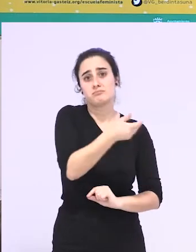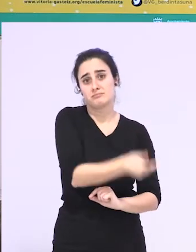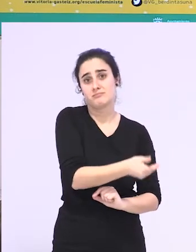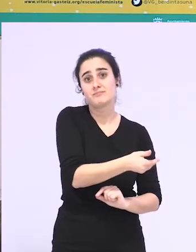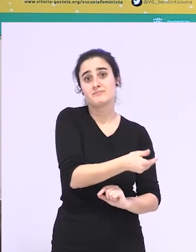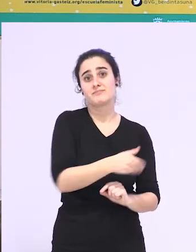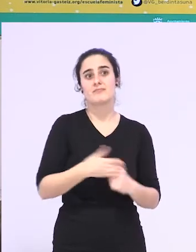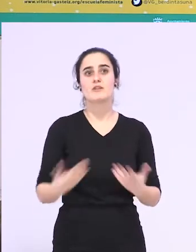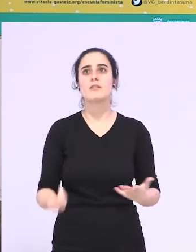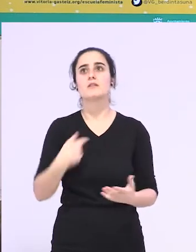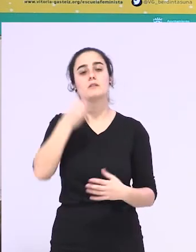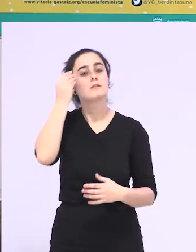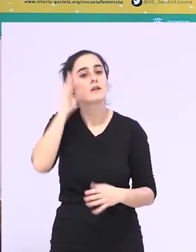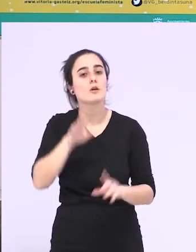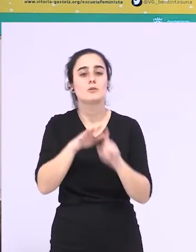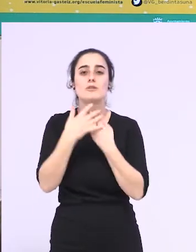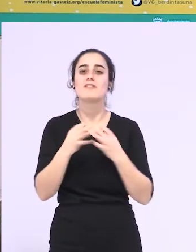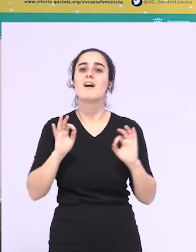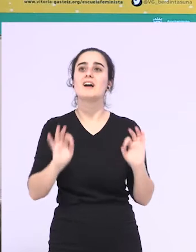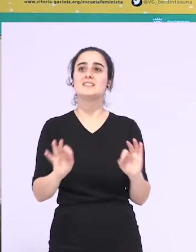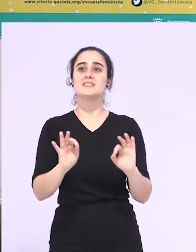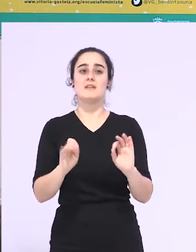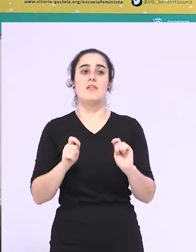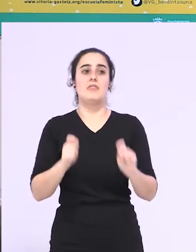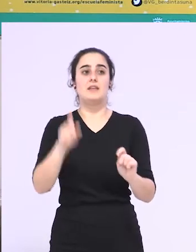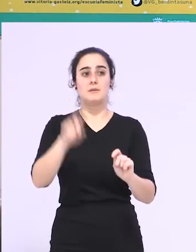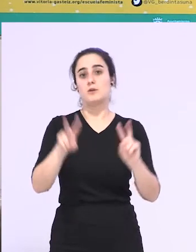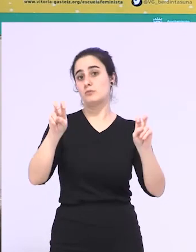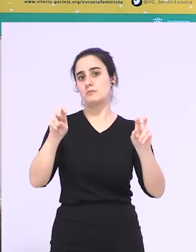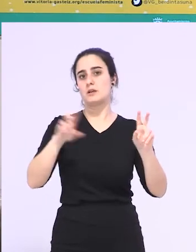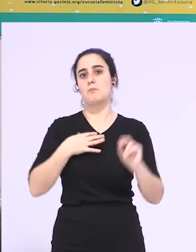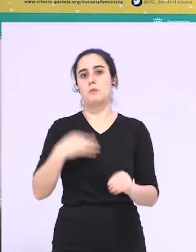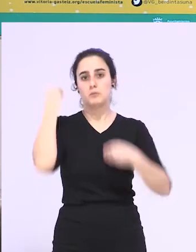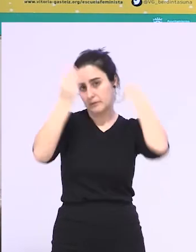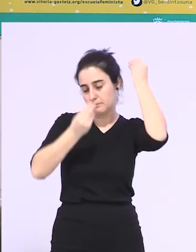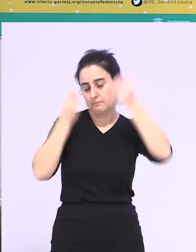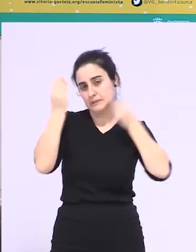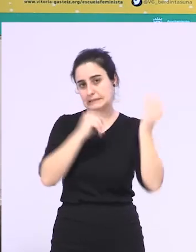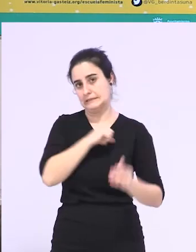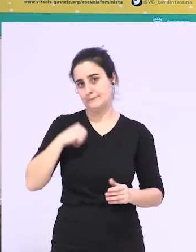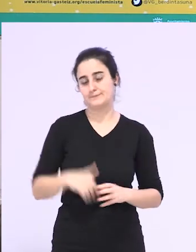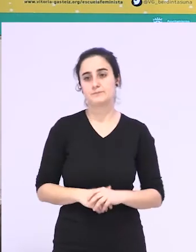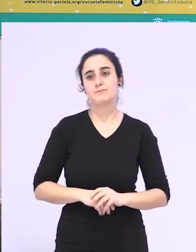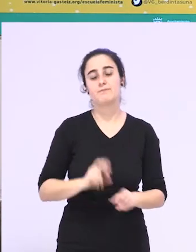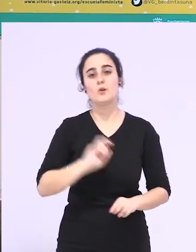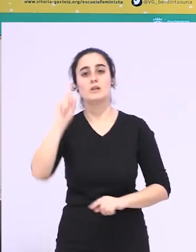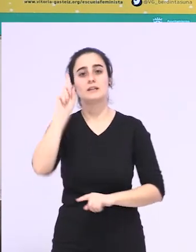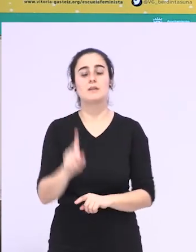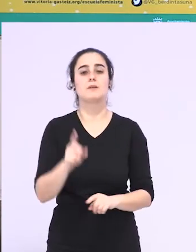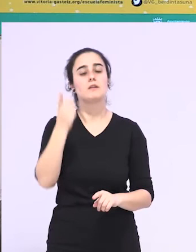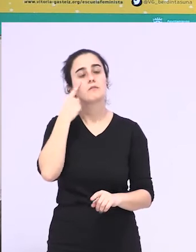uste dut kasu honetan, ba, bueno, bihurtzen dela hausnarketarako gai bat behintzat. Eta gero beste galdera litzateken, nolabait